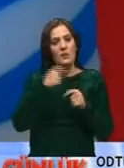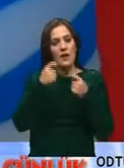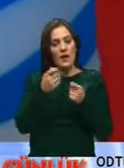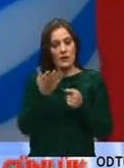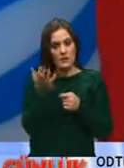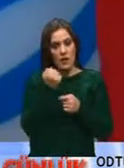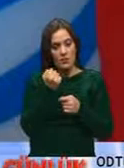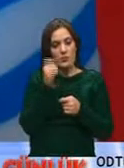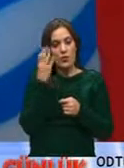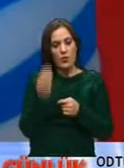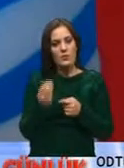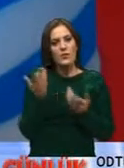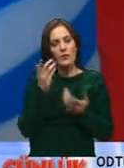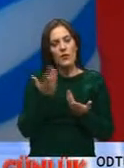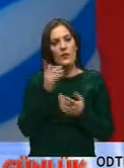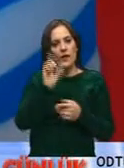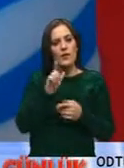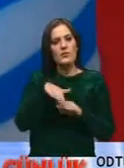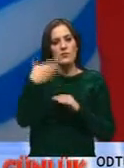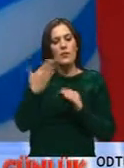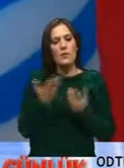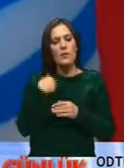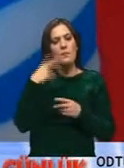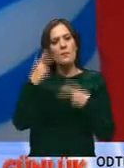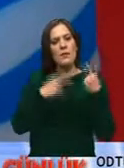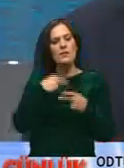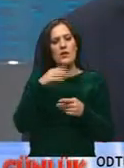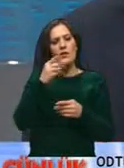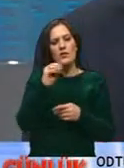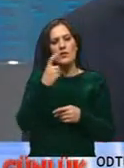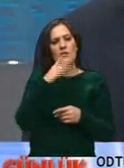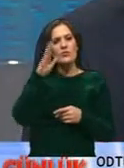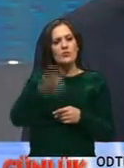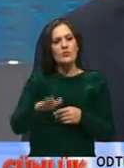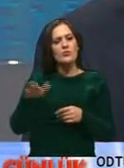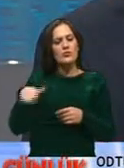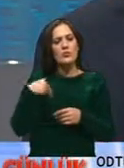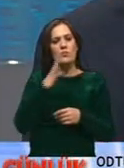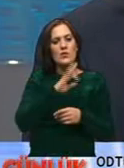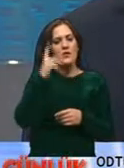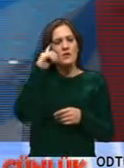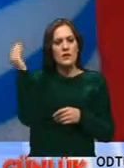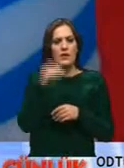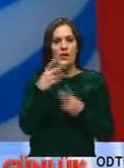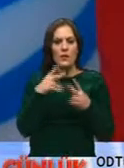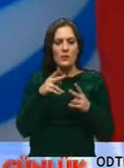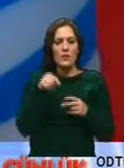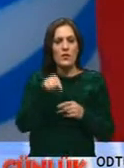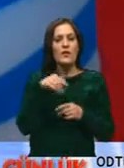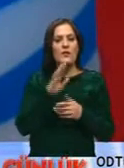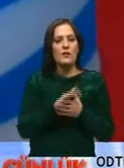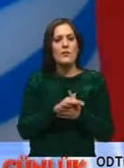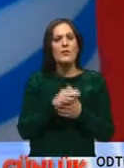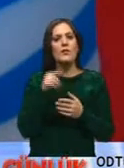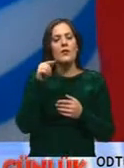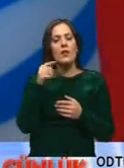eğitimini almış olmak tabii ki gerekir sonradan ama bazen de küçücük çocuklar karşınıza çıkıp muazzam fikirlerle gelebiliyorlar, öyle değil mi? Çok